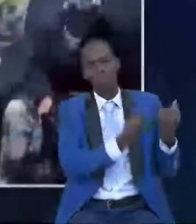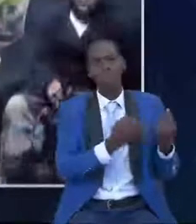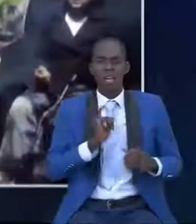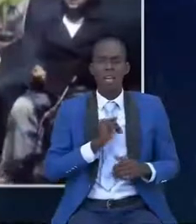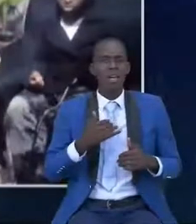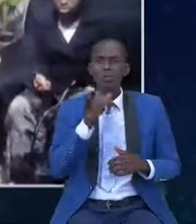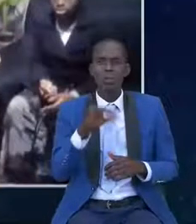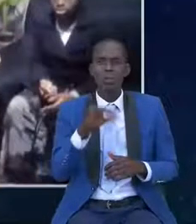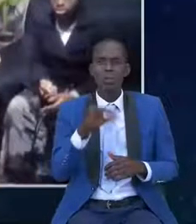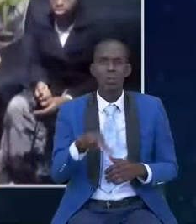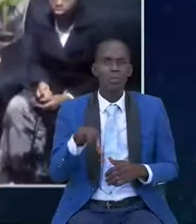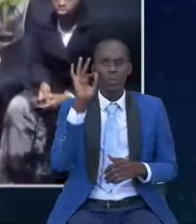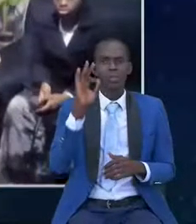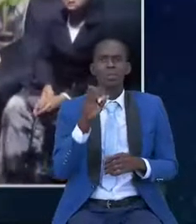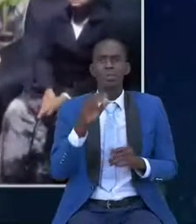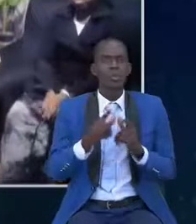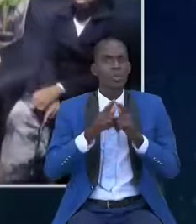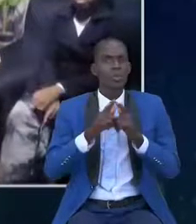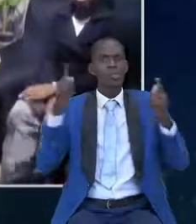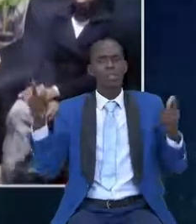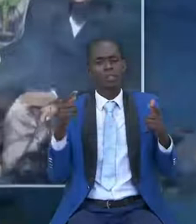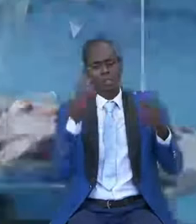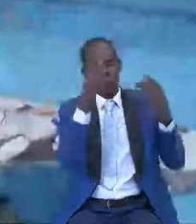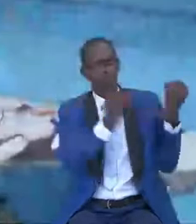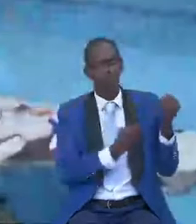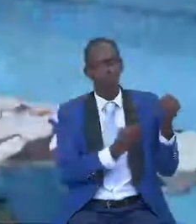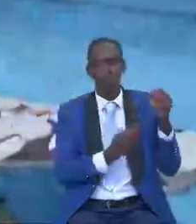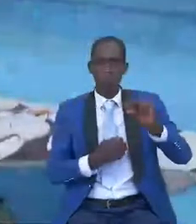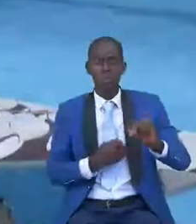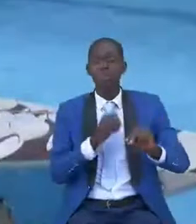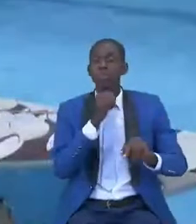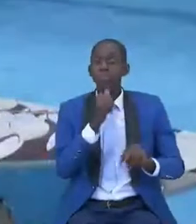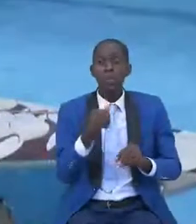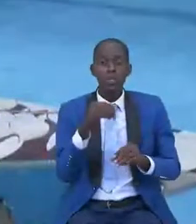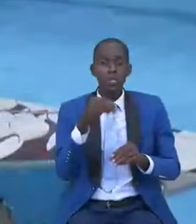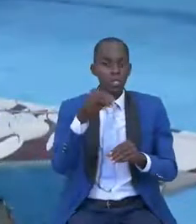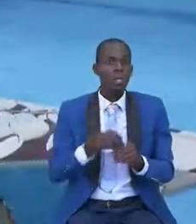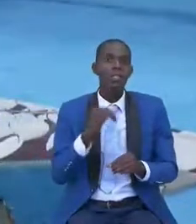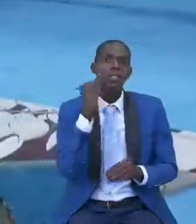Jésus dit, ça c'est une grande foi. Je n'ai pas trouvé une aussi grande foi